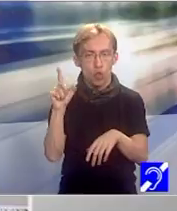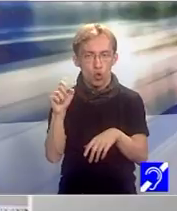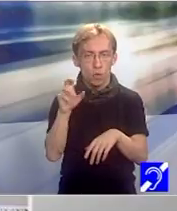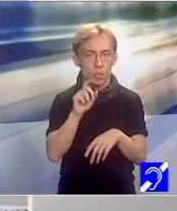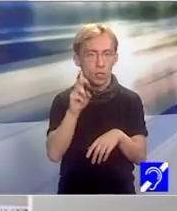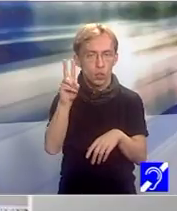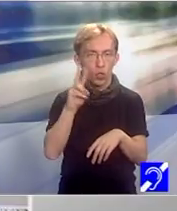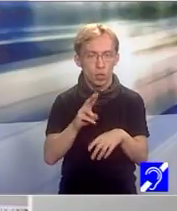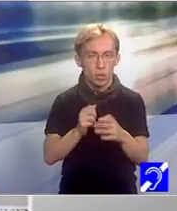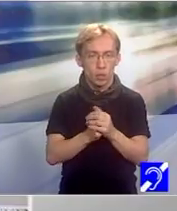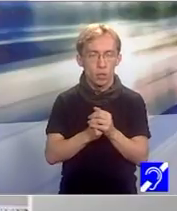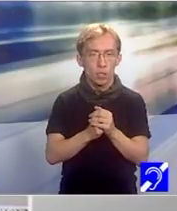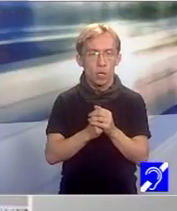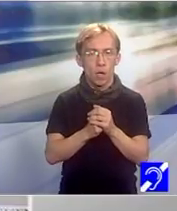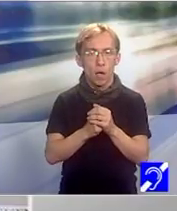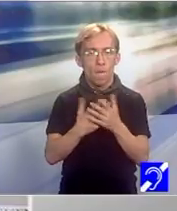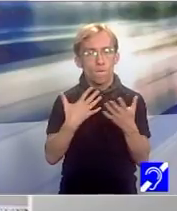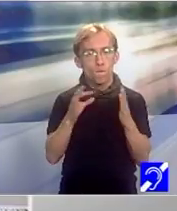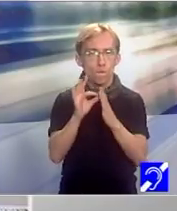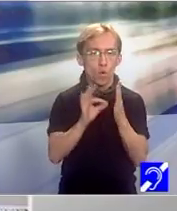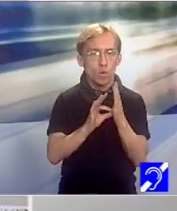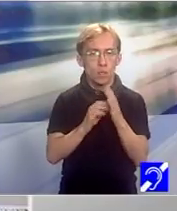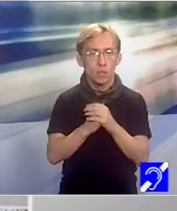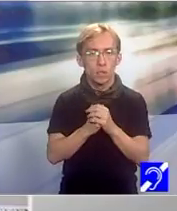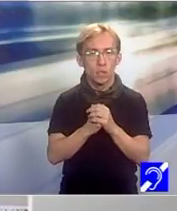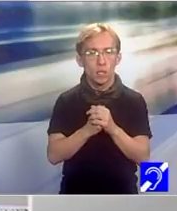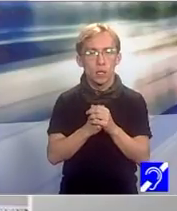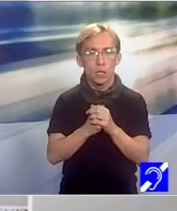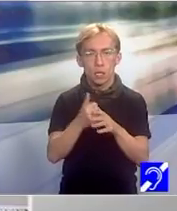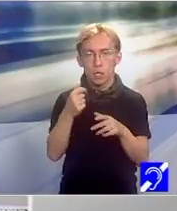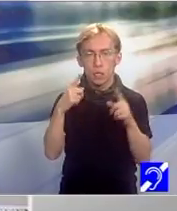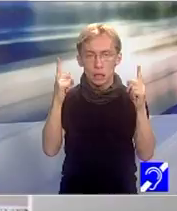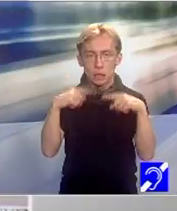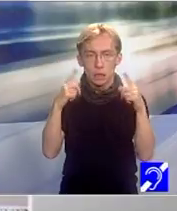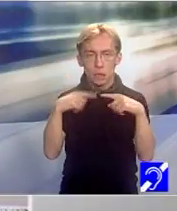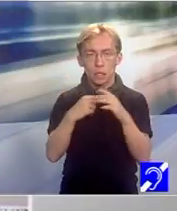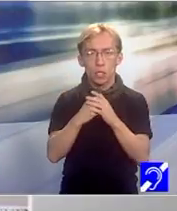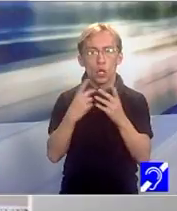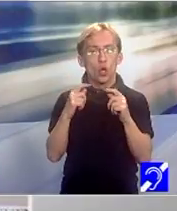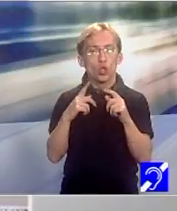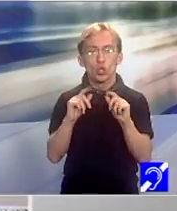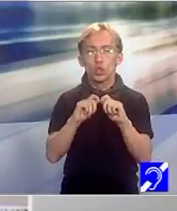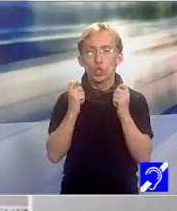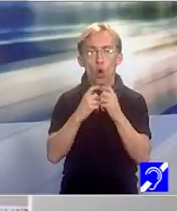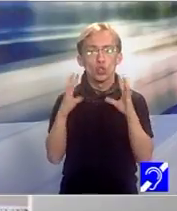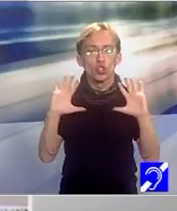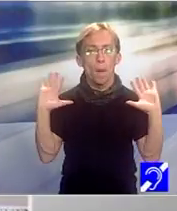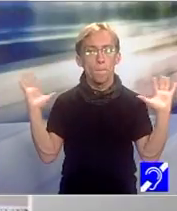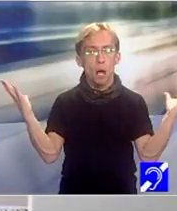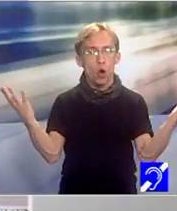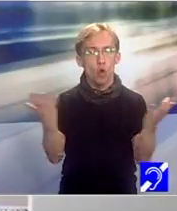16-22 de pastile în funcție de felul în care mă simt zilnic, tot ceea ce mă înconjoară pentru mine poate